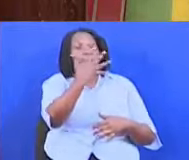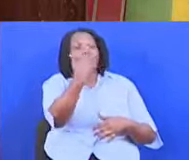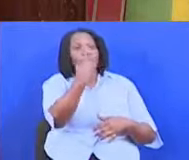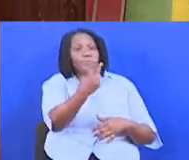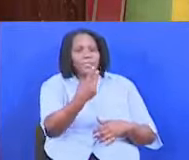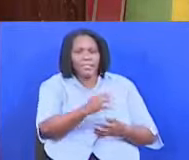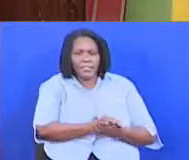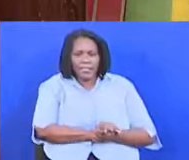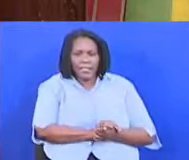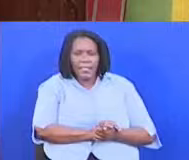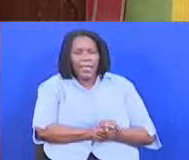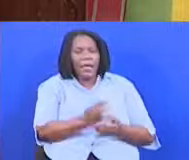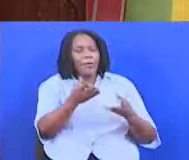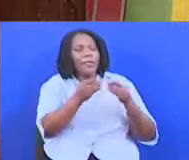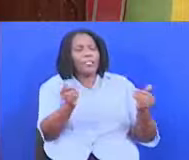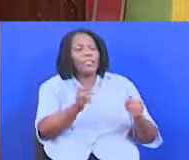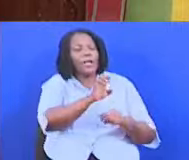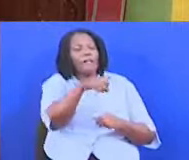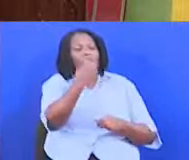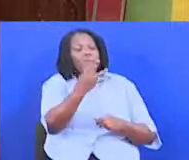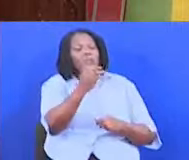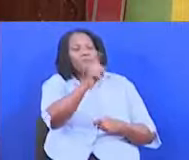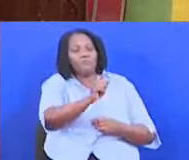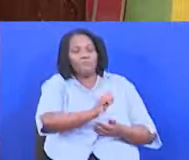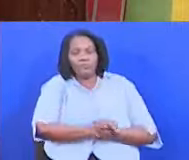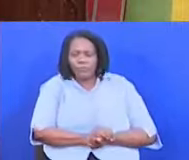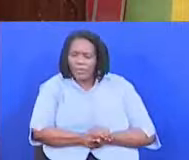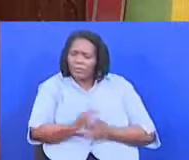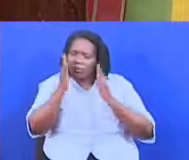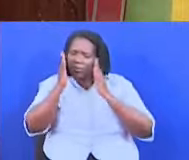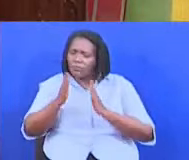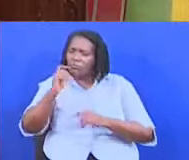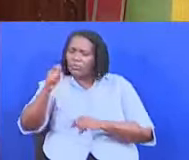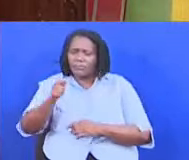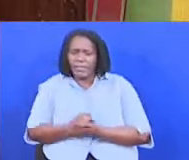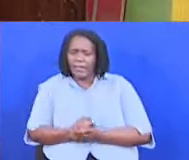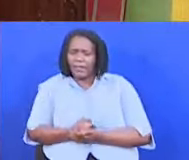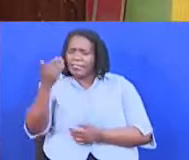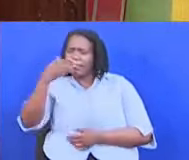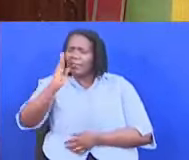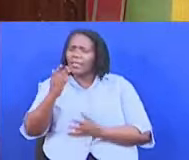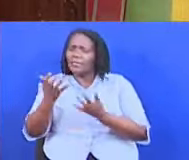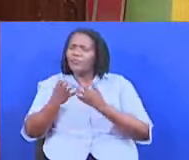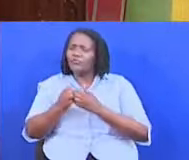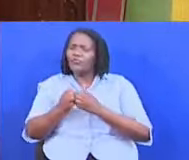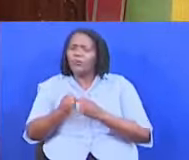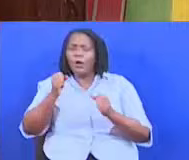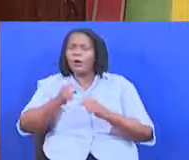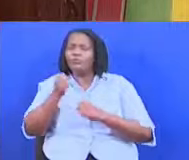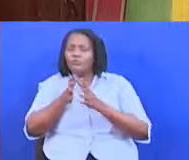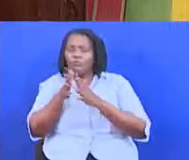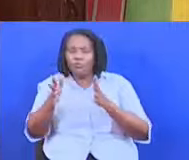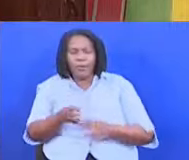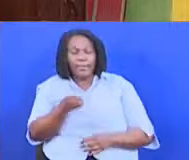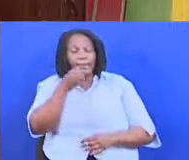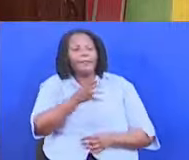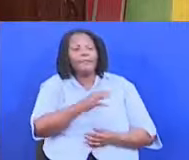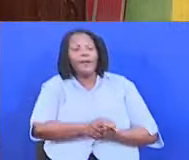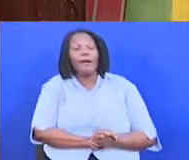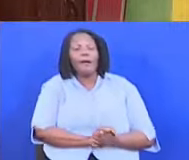zina waraibu zaidi ya 4000. Mheshimiwa Spika, jitihada hizi ambazo zinachukuliwa na mheshimiwa rais wetu tarifa. Ni